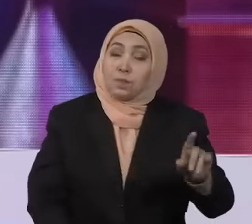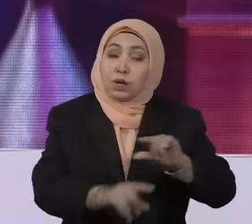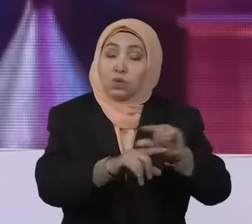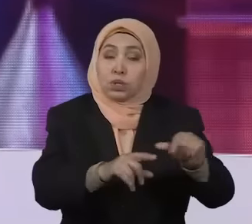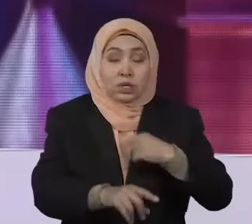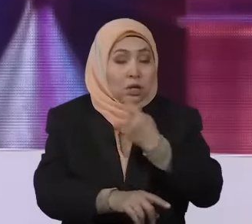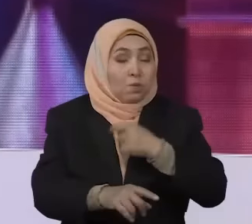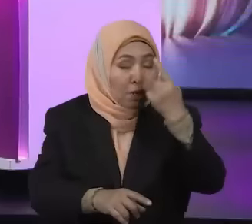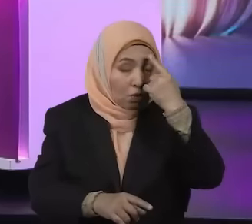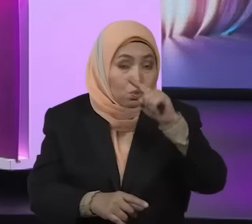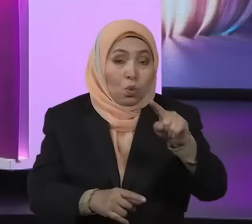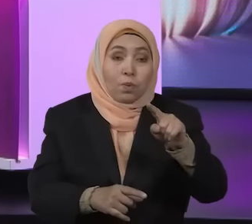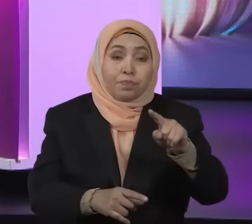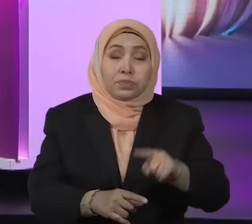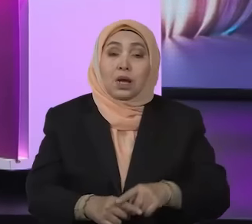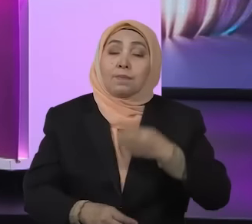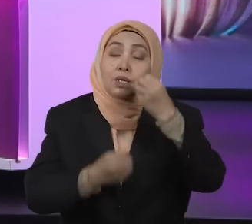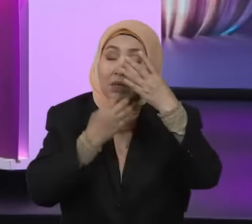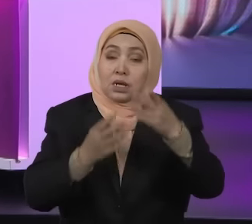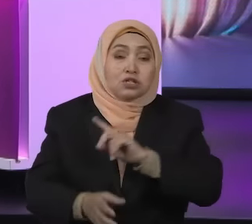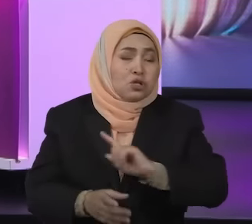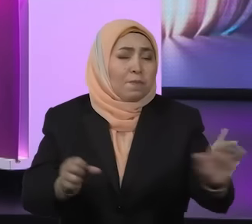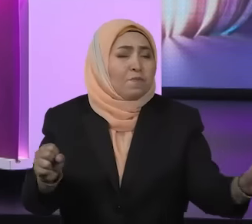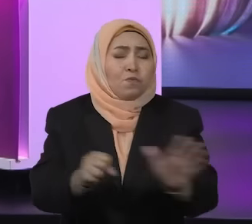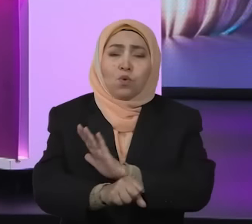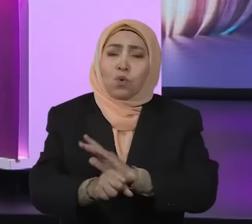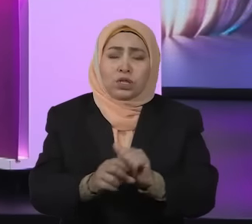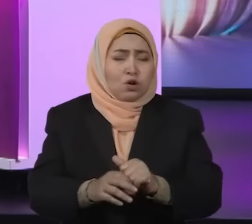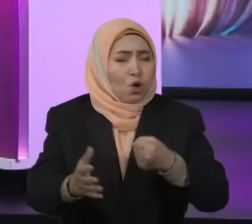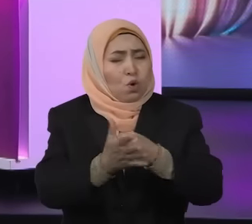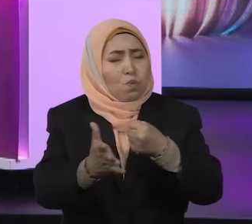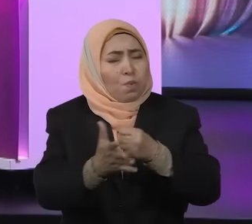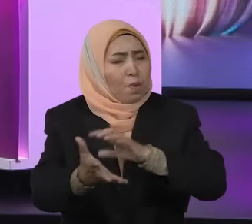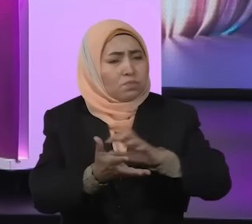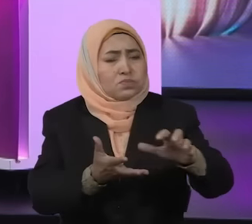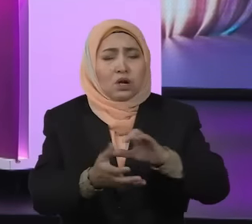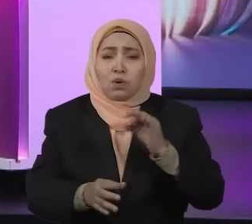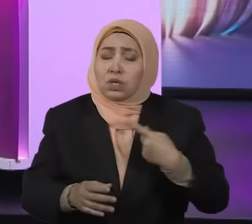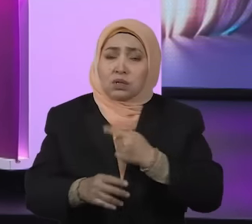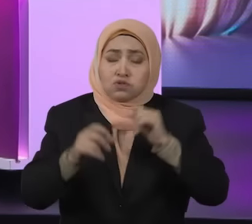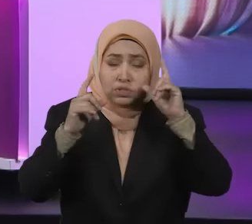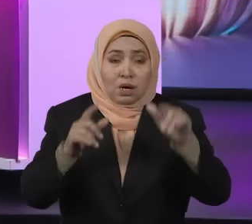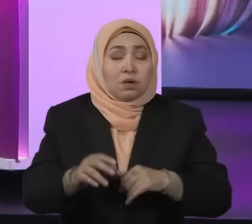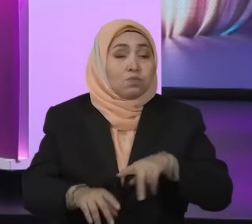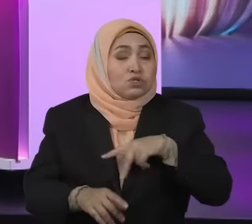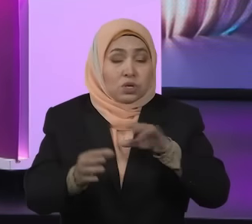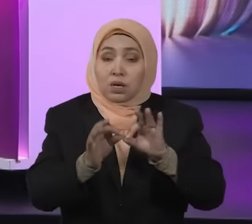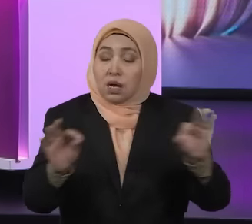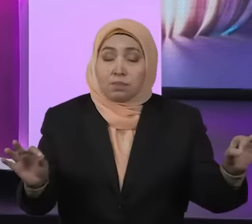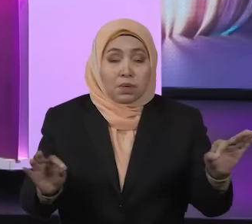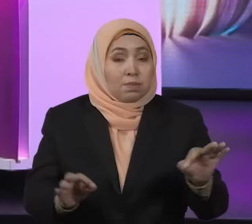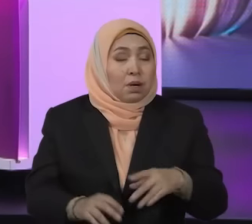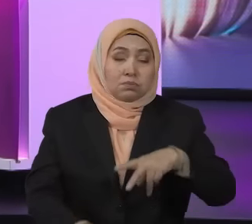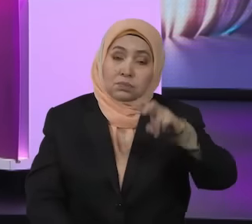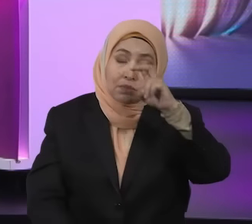surah At-Taubah ini adalah untuk menyatakan Islam ini penuh dengan terorisme, dengan keganasan. Kalau kita perasan, dia punya ayatnya